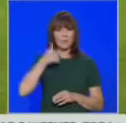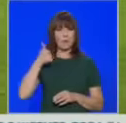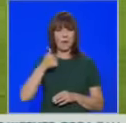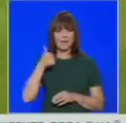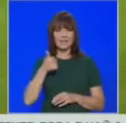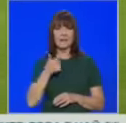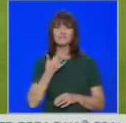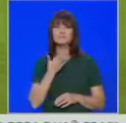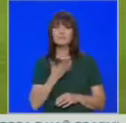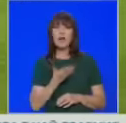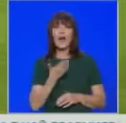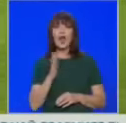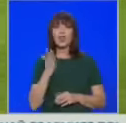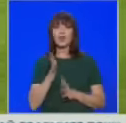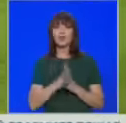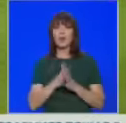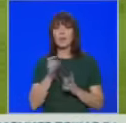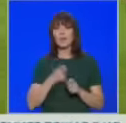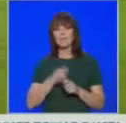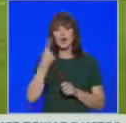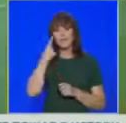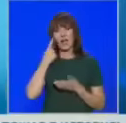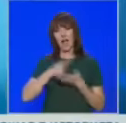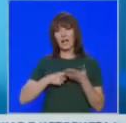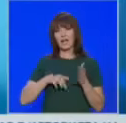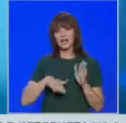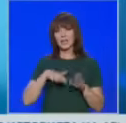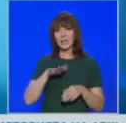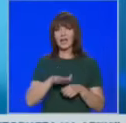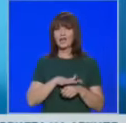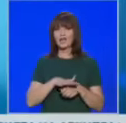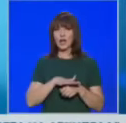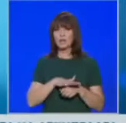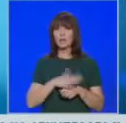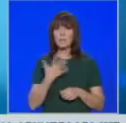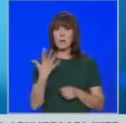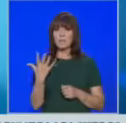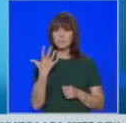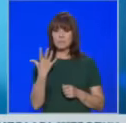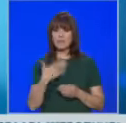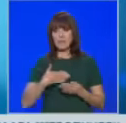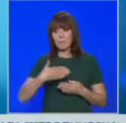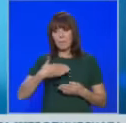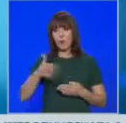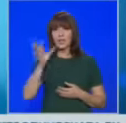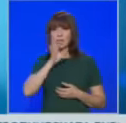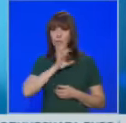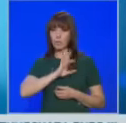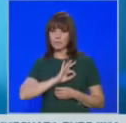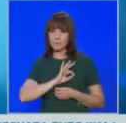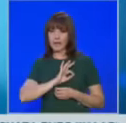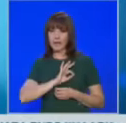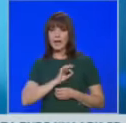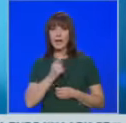Лига Европа и ЦСКА в първенството, Лудогорец направи грешна стъпка на тича. Черно море пък постигна пети пореден успех през сезона в шампионата, за да оглави